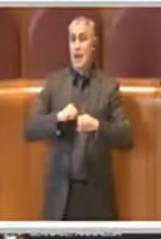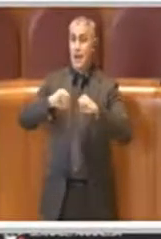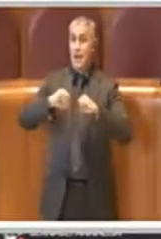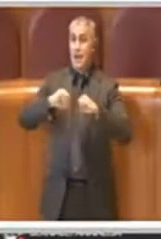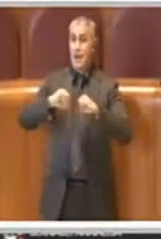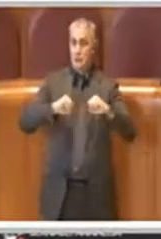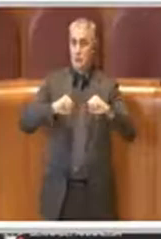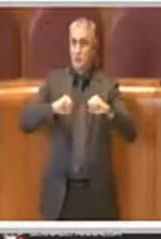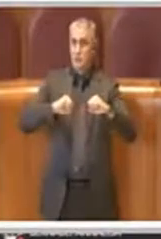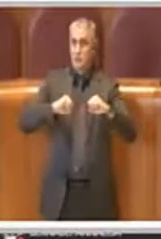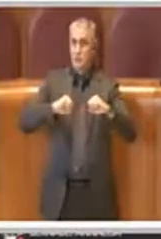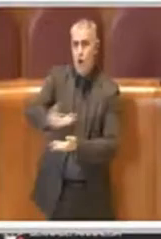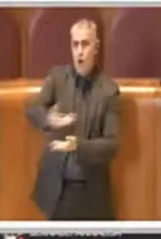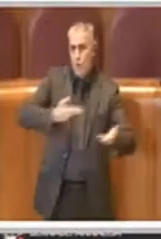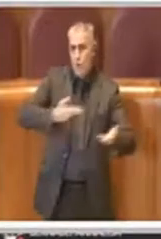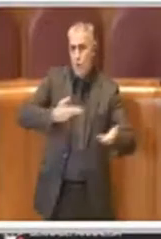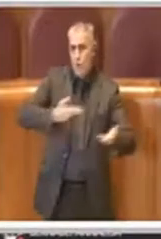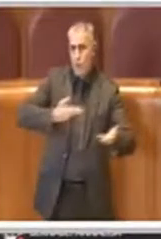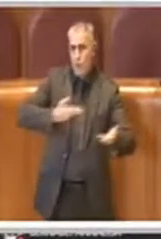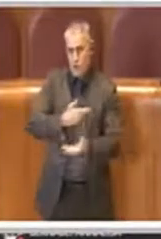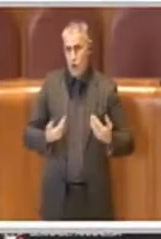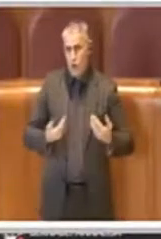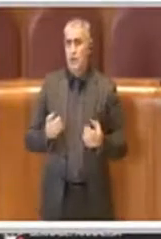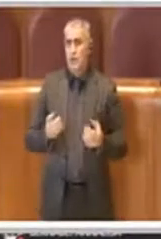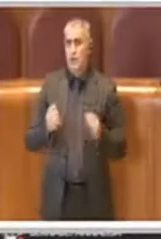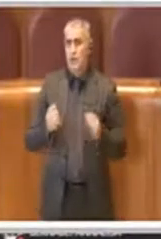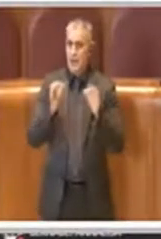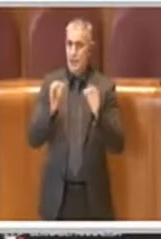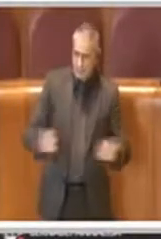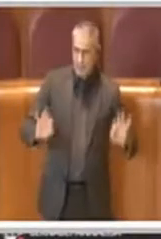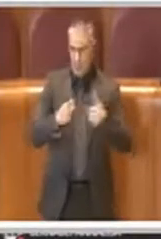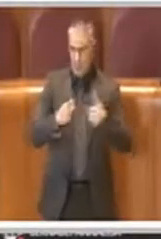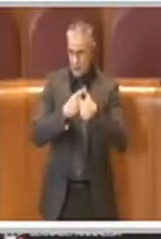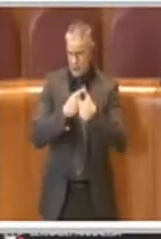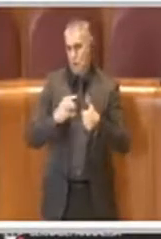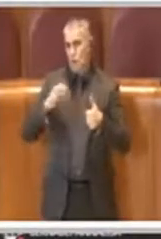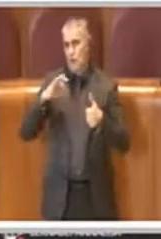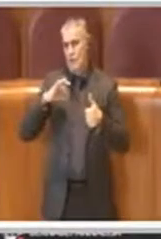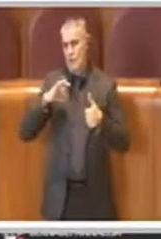in maniera proficua e rispettosa l'uno degli altri. Grazie.